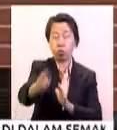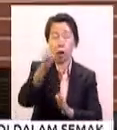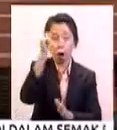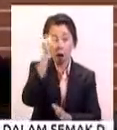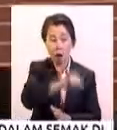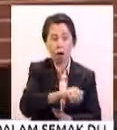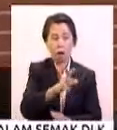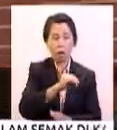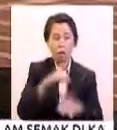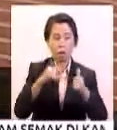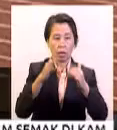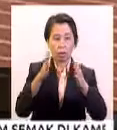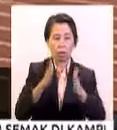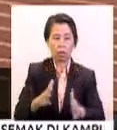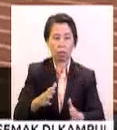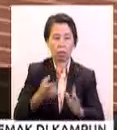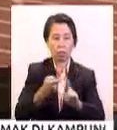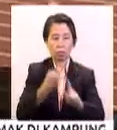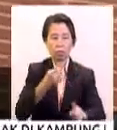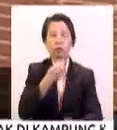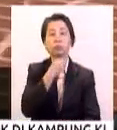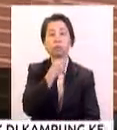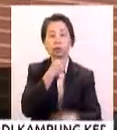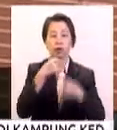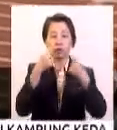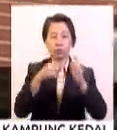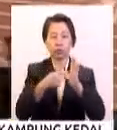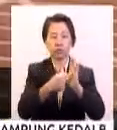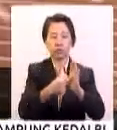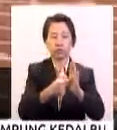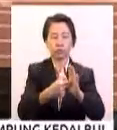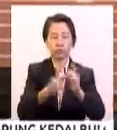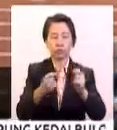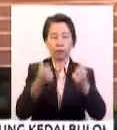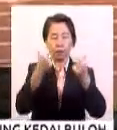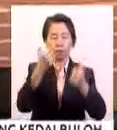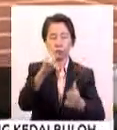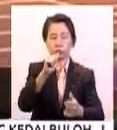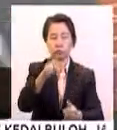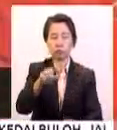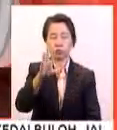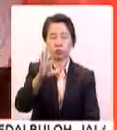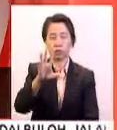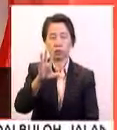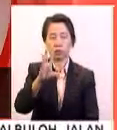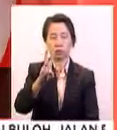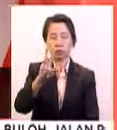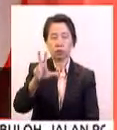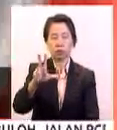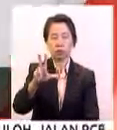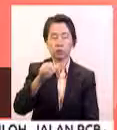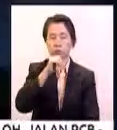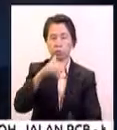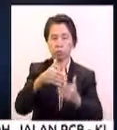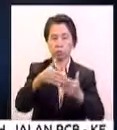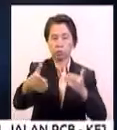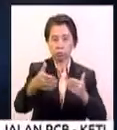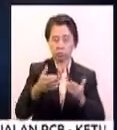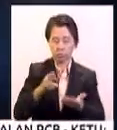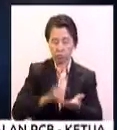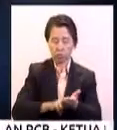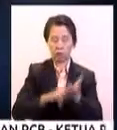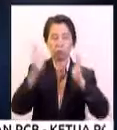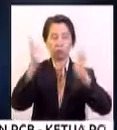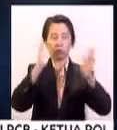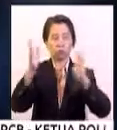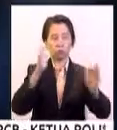lain. Dan atlet berasal dari Perak itu berjaya mencatat larian sepantas 10.63 saat, tidak jauh dari rekod